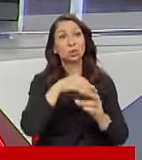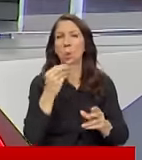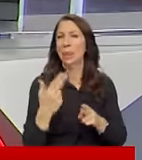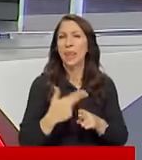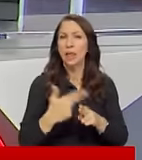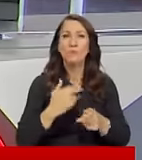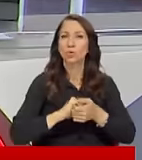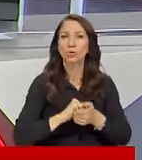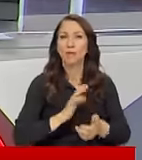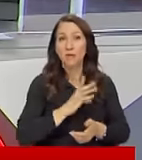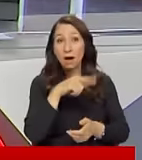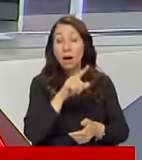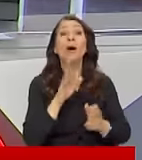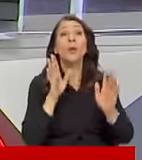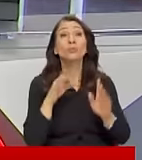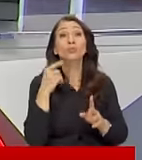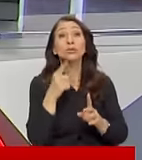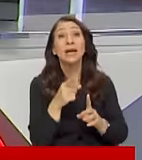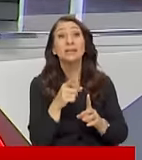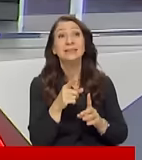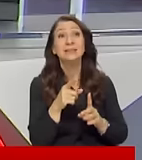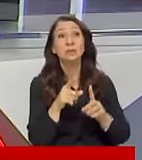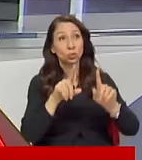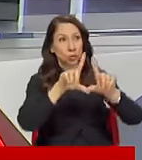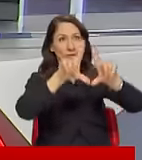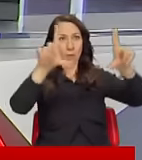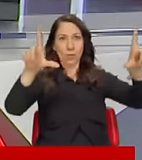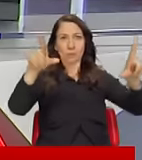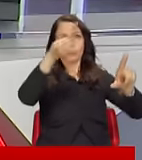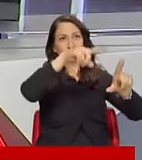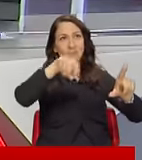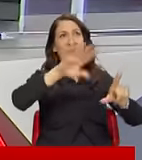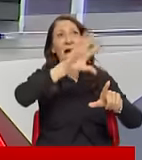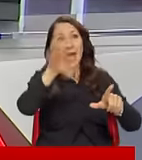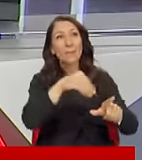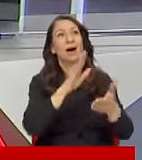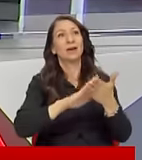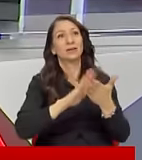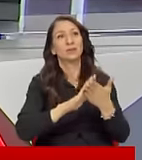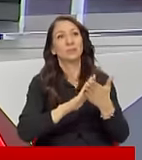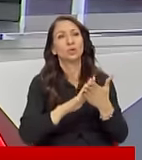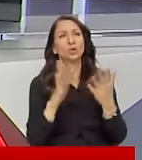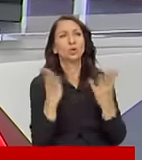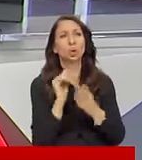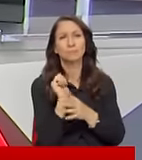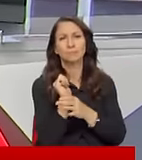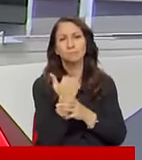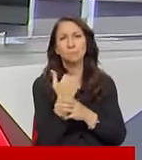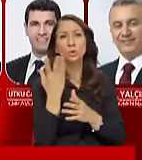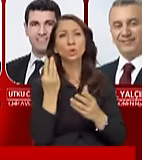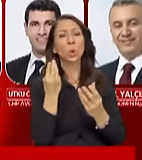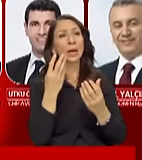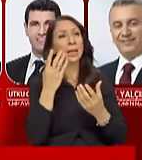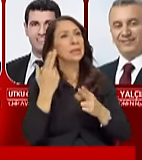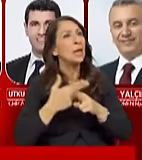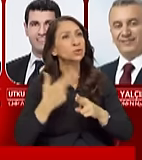deneyimli dostlarımız da var. Dolayısıyla yani şu tablodaki her arkadaşım çok nitelikli, çok